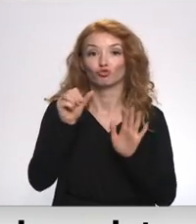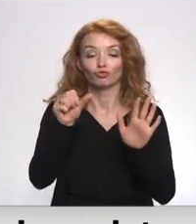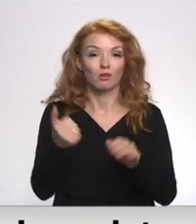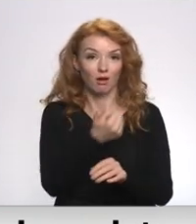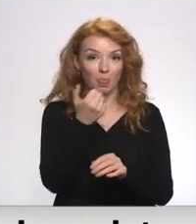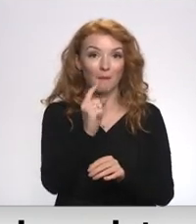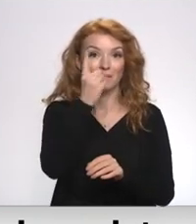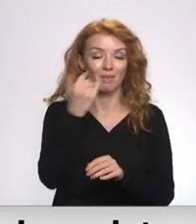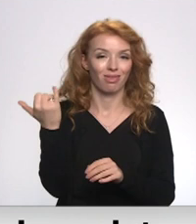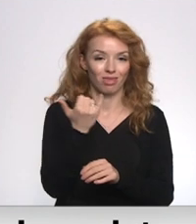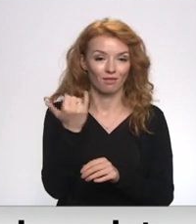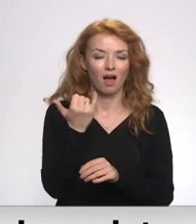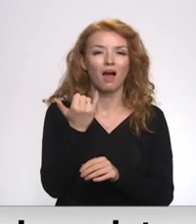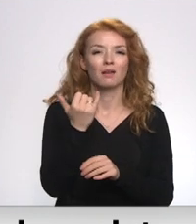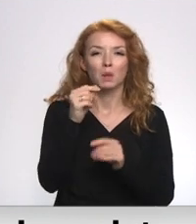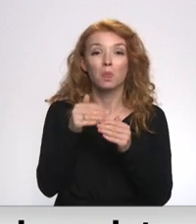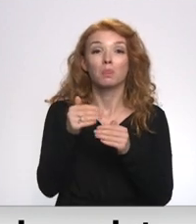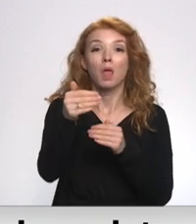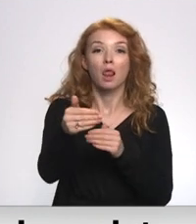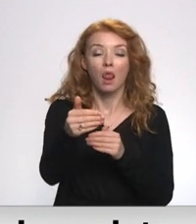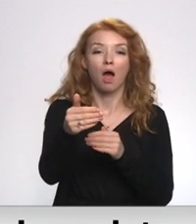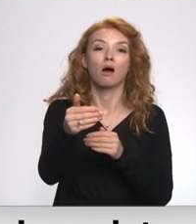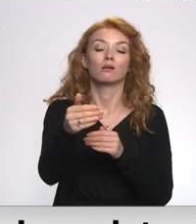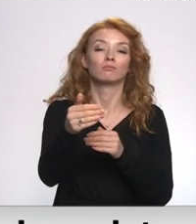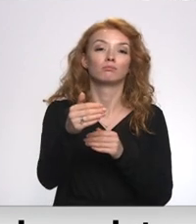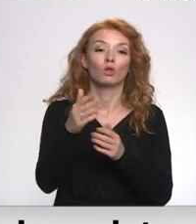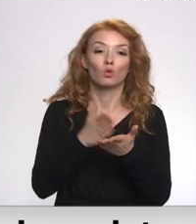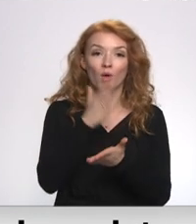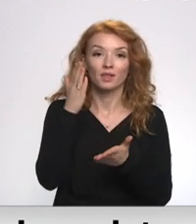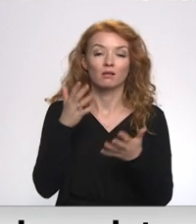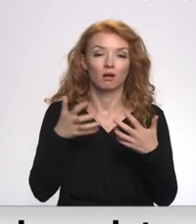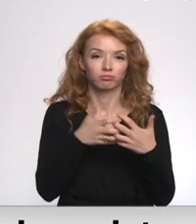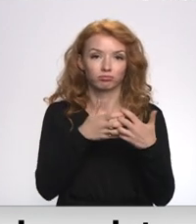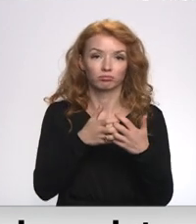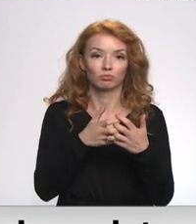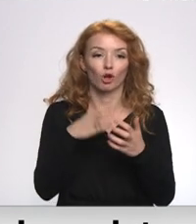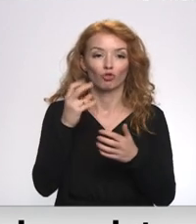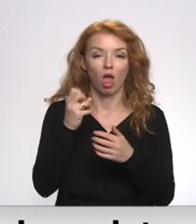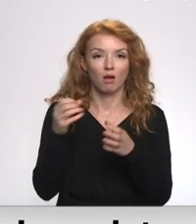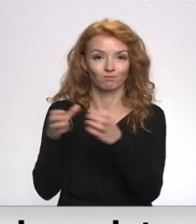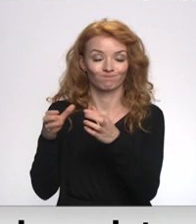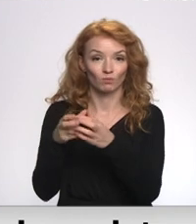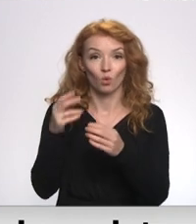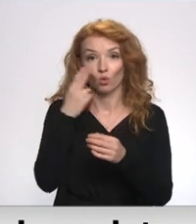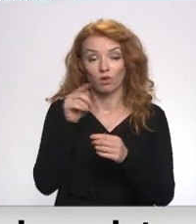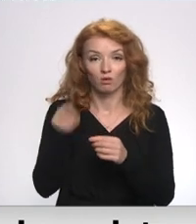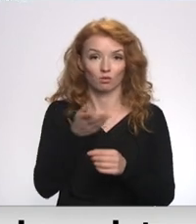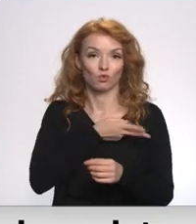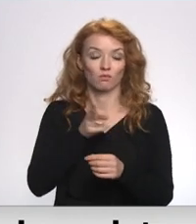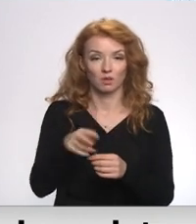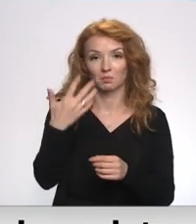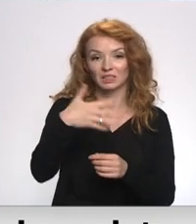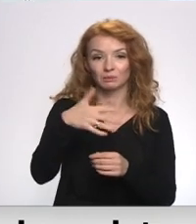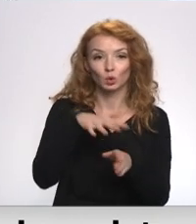1946. Gada 1. Janvārī, nedaudz tālāk, pie Āpuznieku mājām notika kauja ar Čekas vienību, no kuras bojā gāja